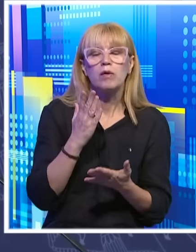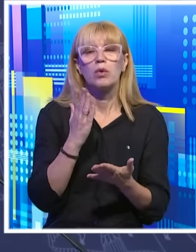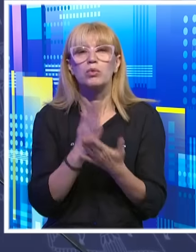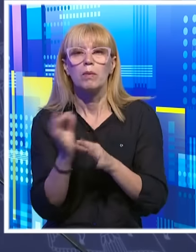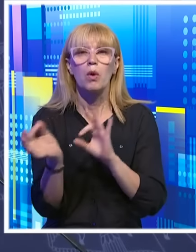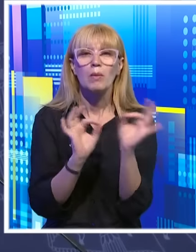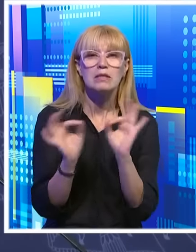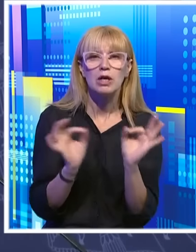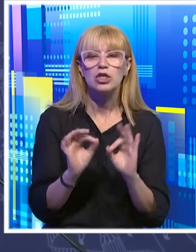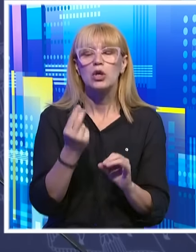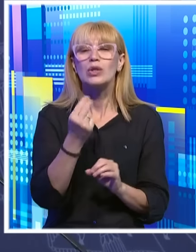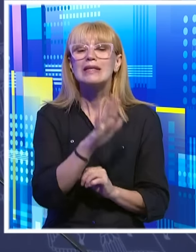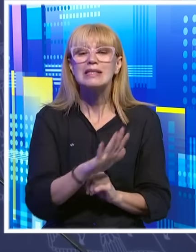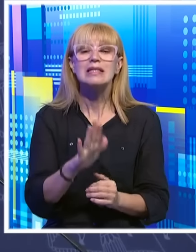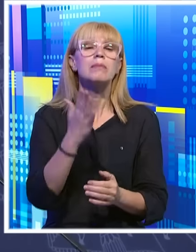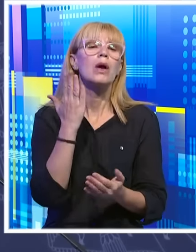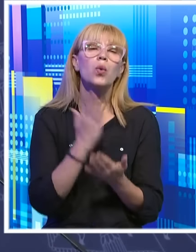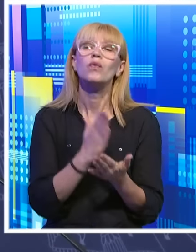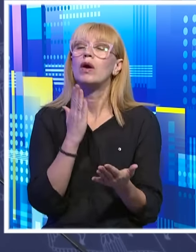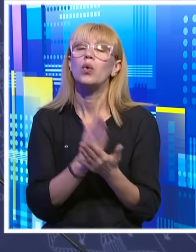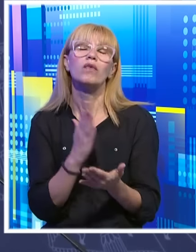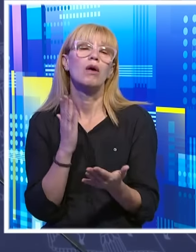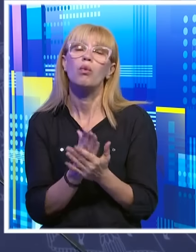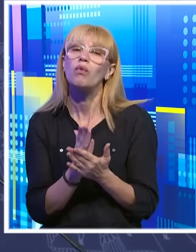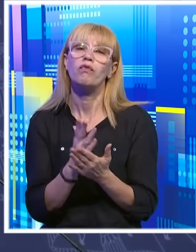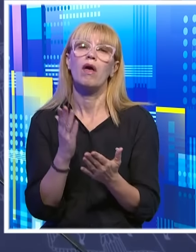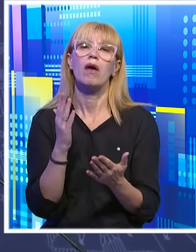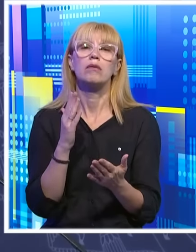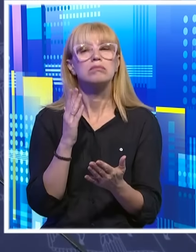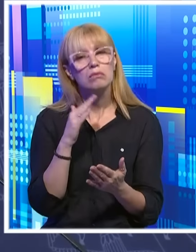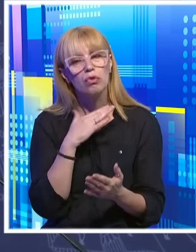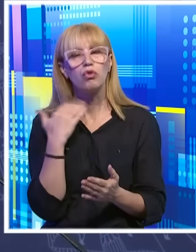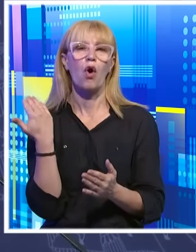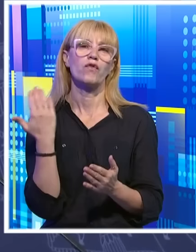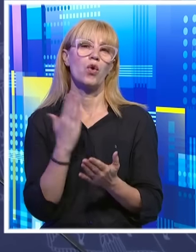u našoj zemlji uvek i u svakom trenutku imamo dovoljno svega.